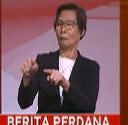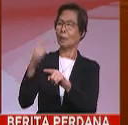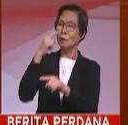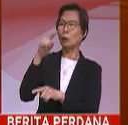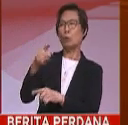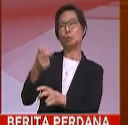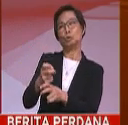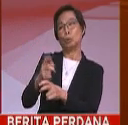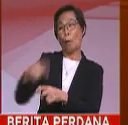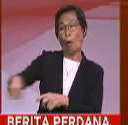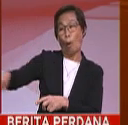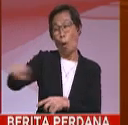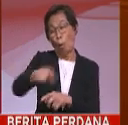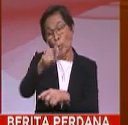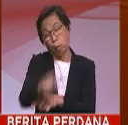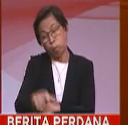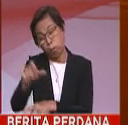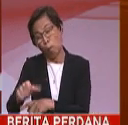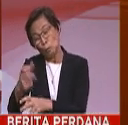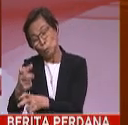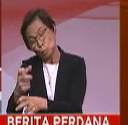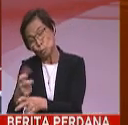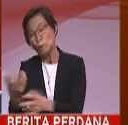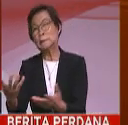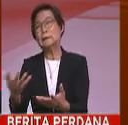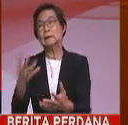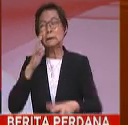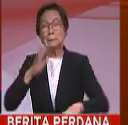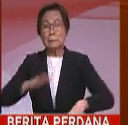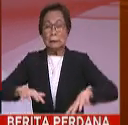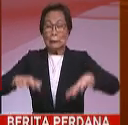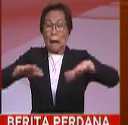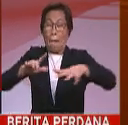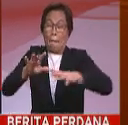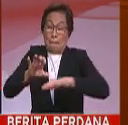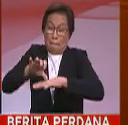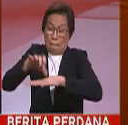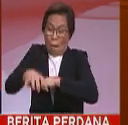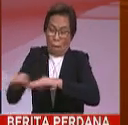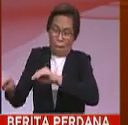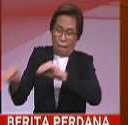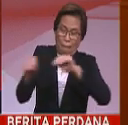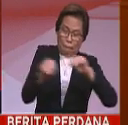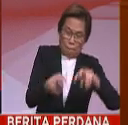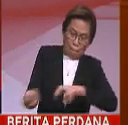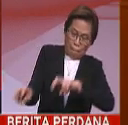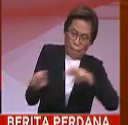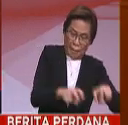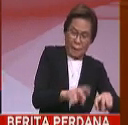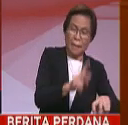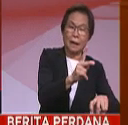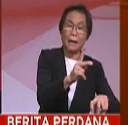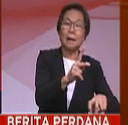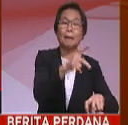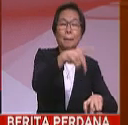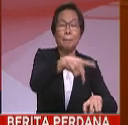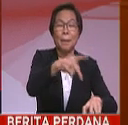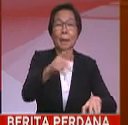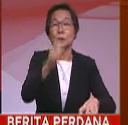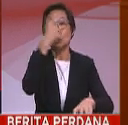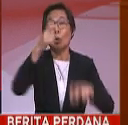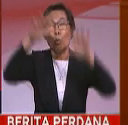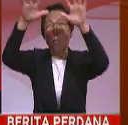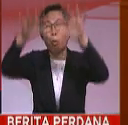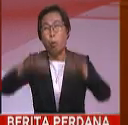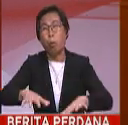yang memikul, namun keadaan yang memaksa mereka untuk berpindah ke pusat pemindahan sementara di Kota Tinggi susulan hujan lebat yang